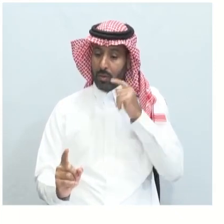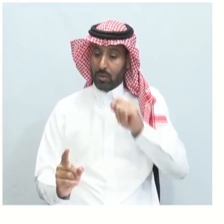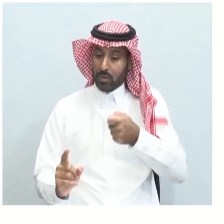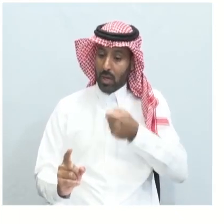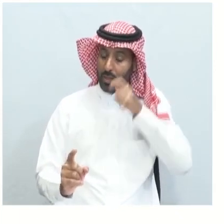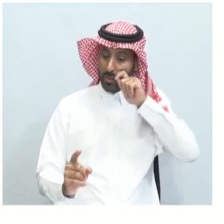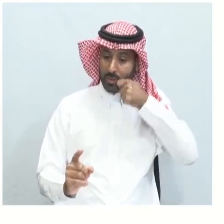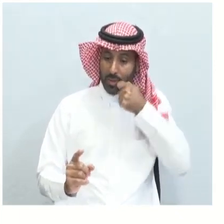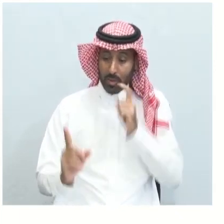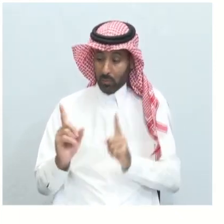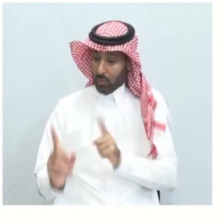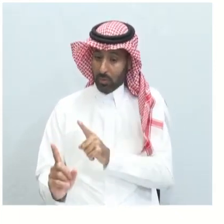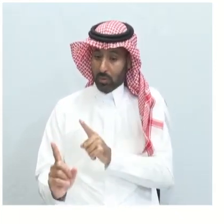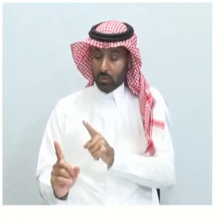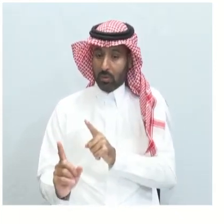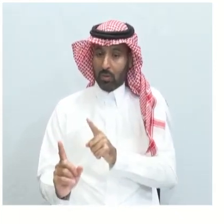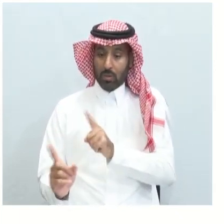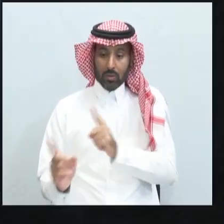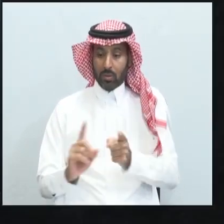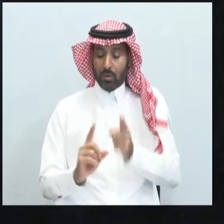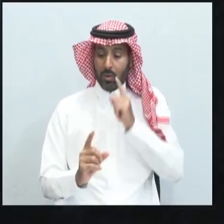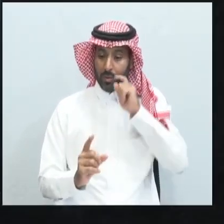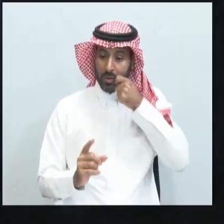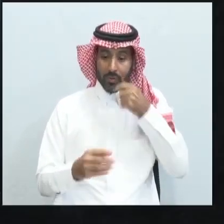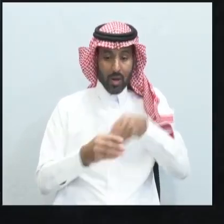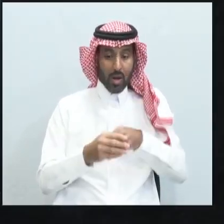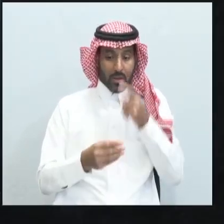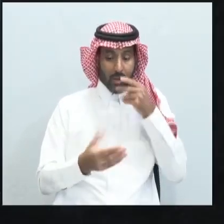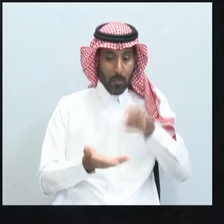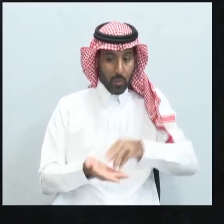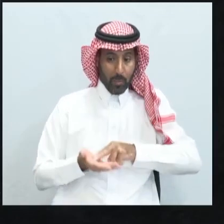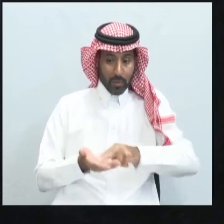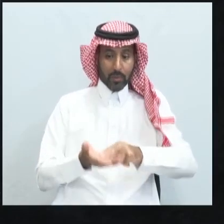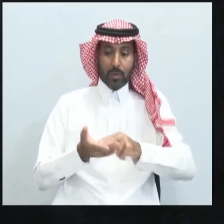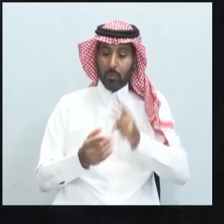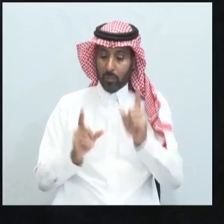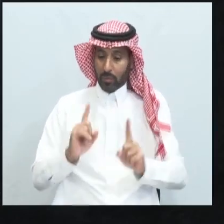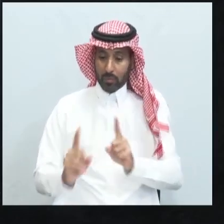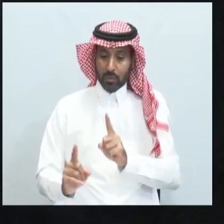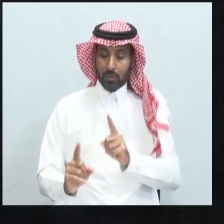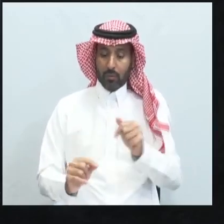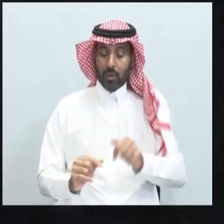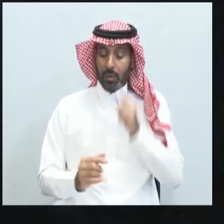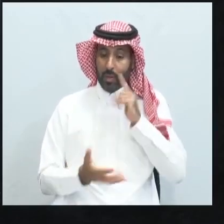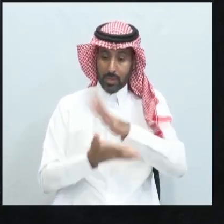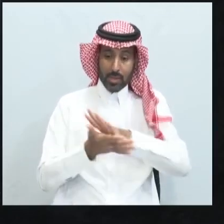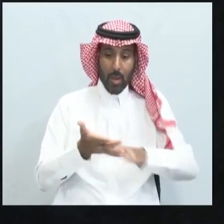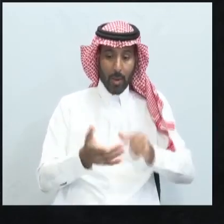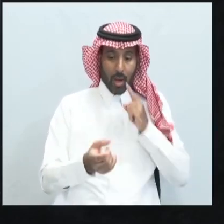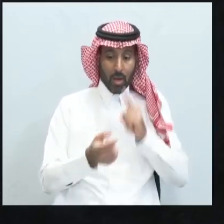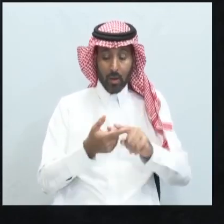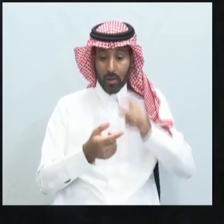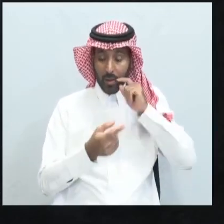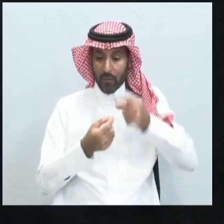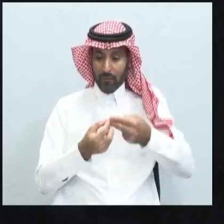سري مشترك يمكن استخدامه لتشفير الرسائل المتبادله بين المستخدمين في هذه الشبكه وكذلك فك